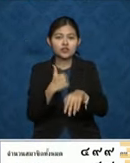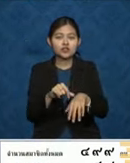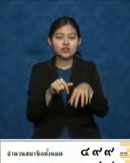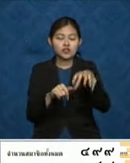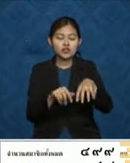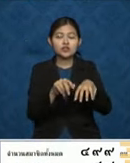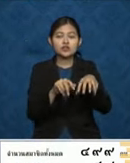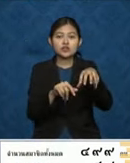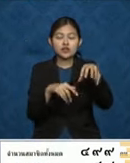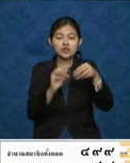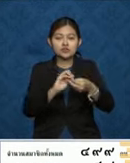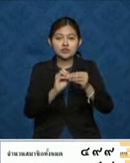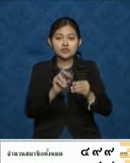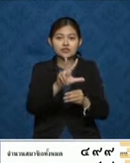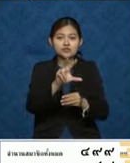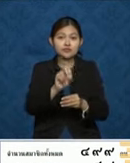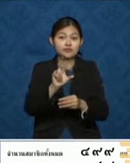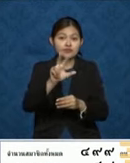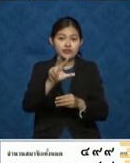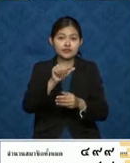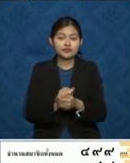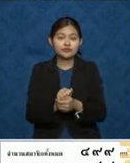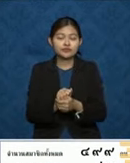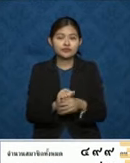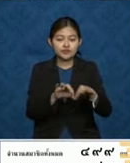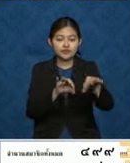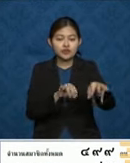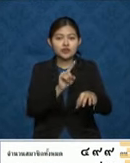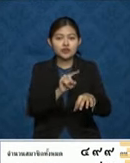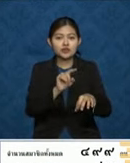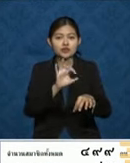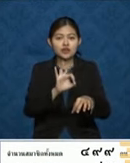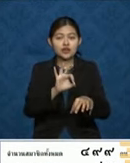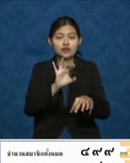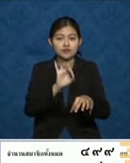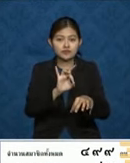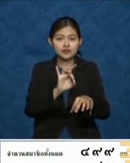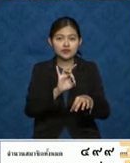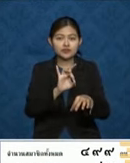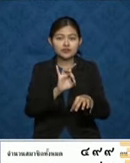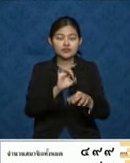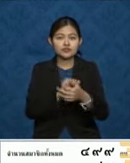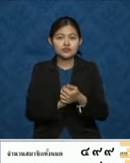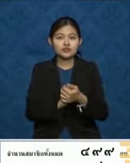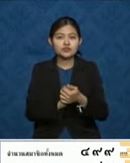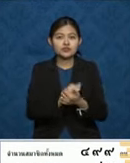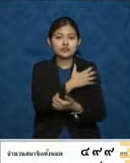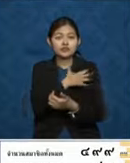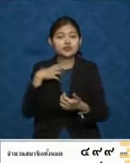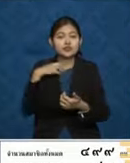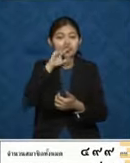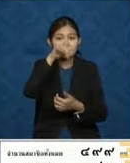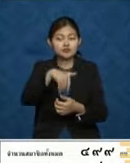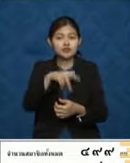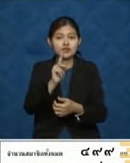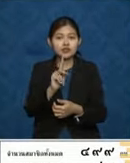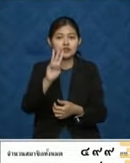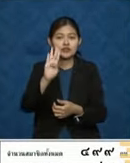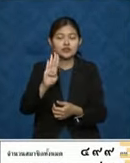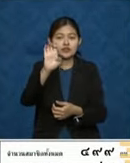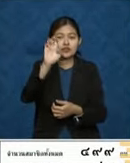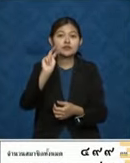ถนนสุวรรณศรนะครับเอ่อกิโลเมตที่ 198ไปยังทางเข้าเทศบาลตำบบลกบิน